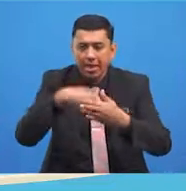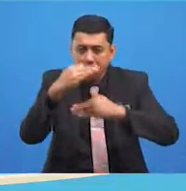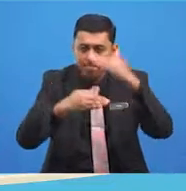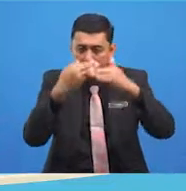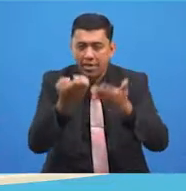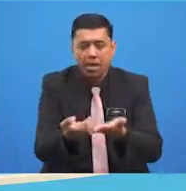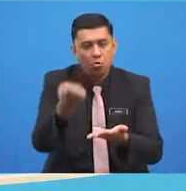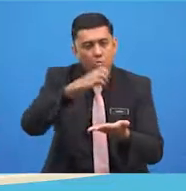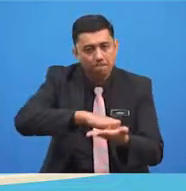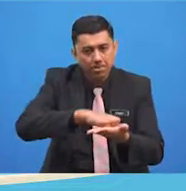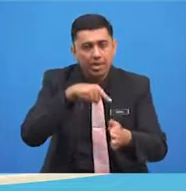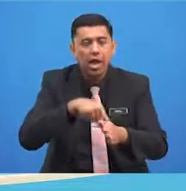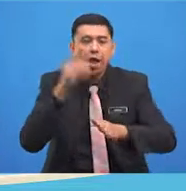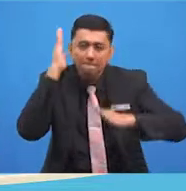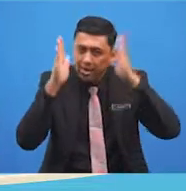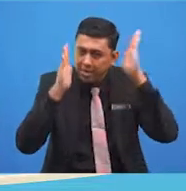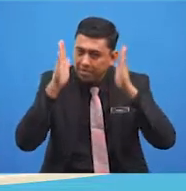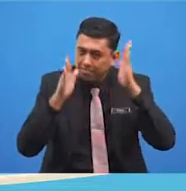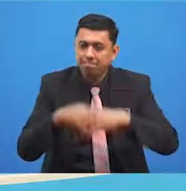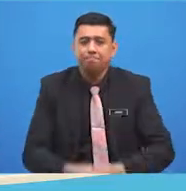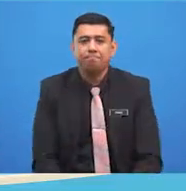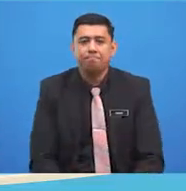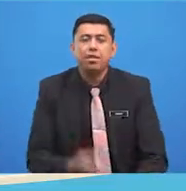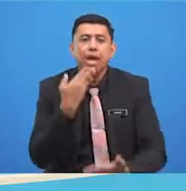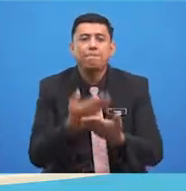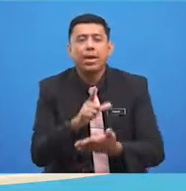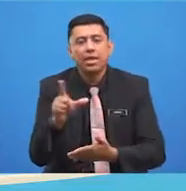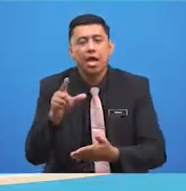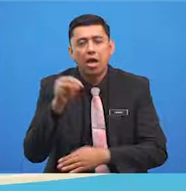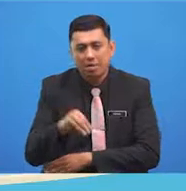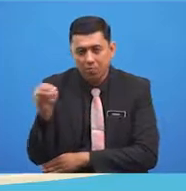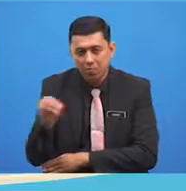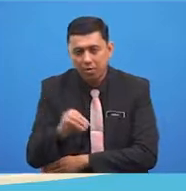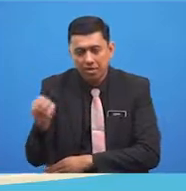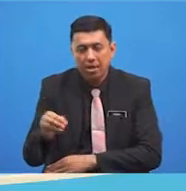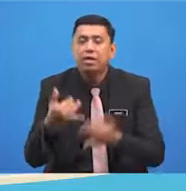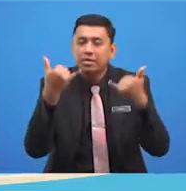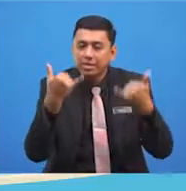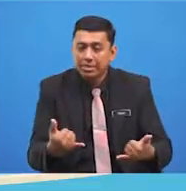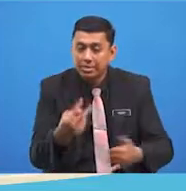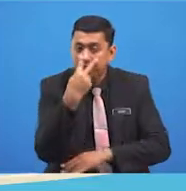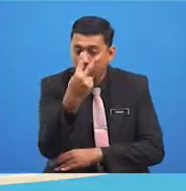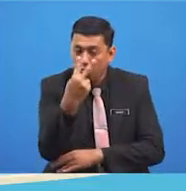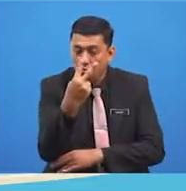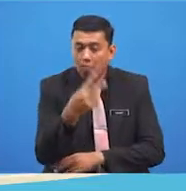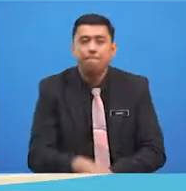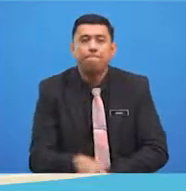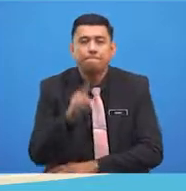pembangunan ekonomi di Malaysia. Baiklah, murid-murid. Sekarang kita lihat kepada